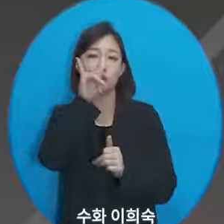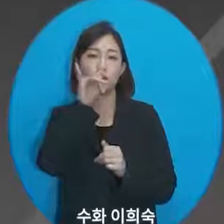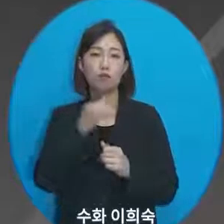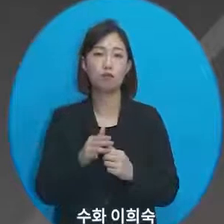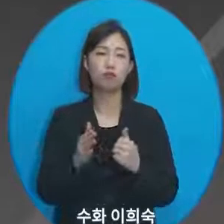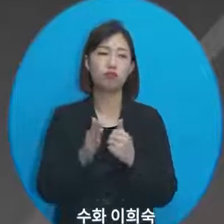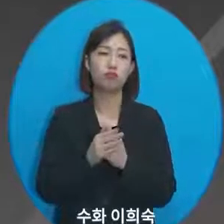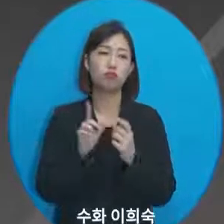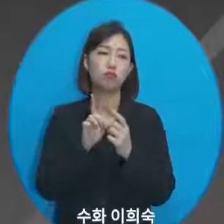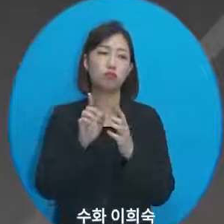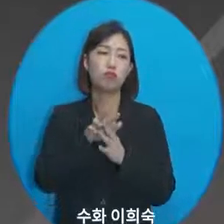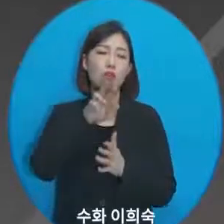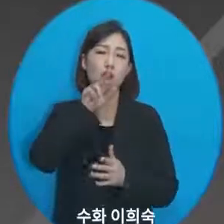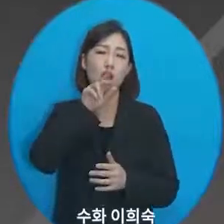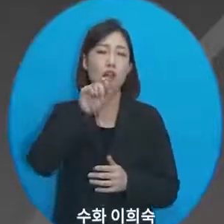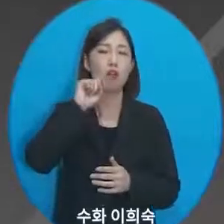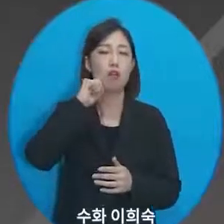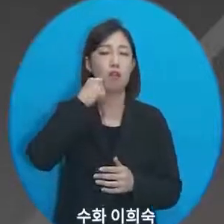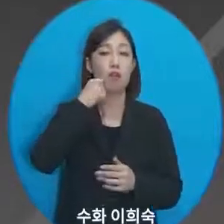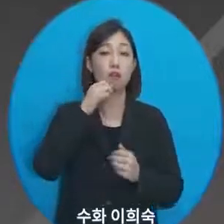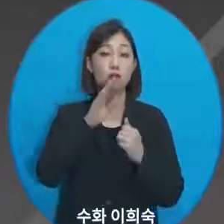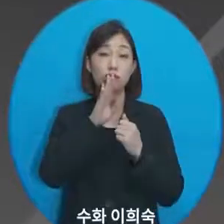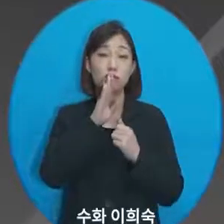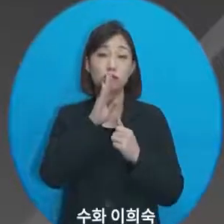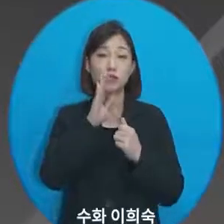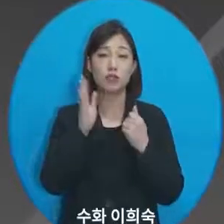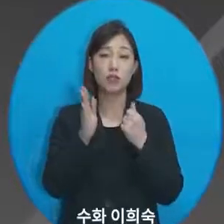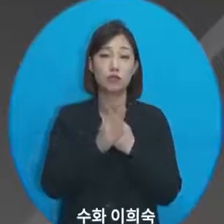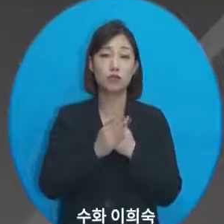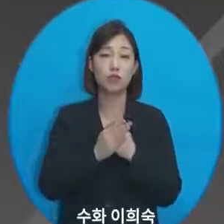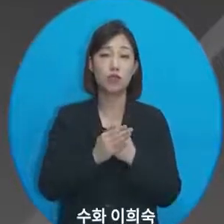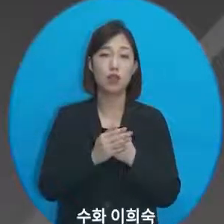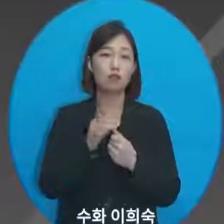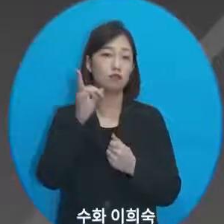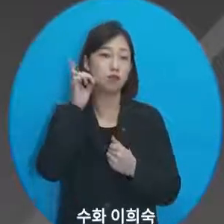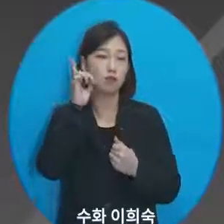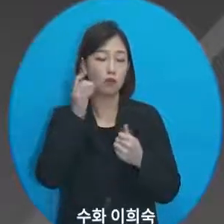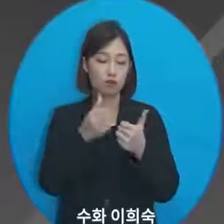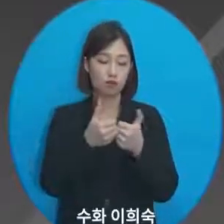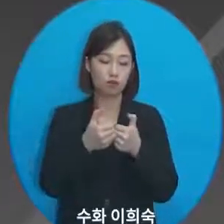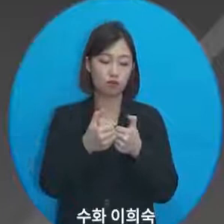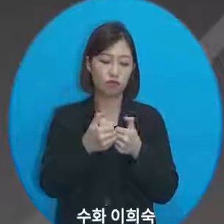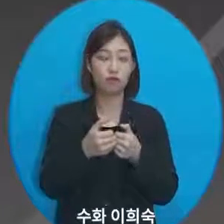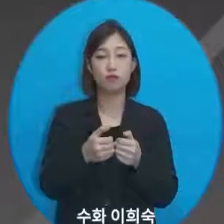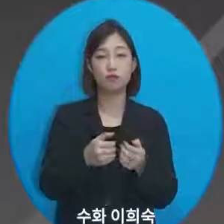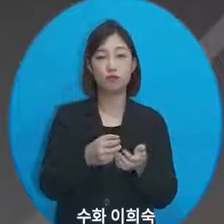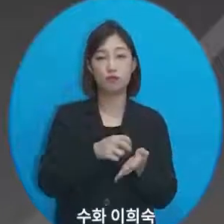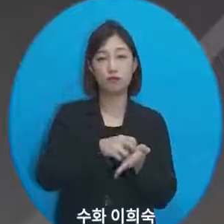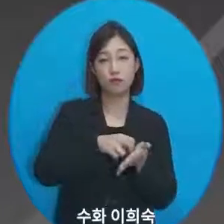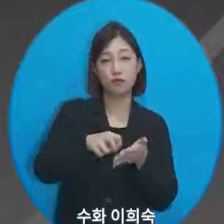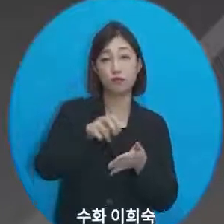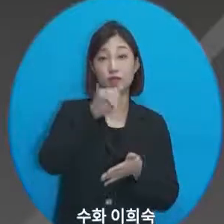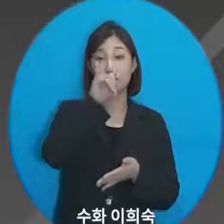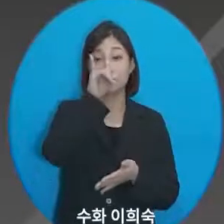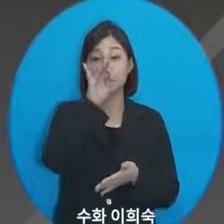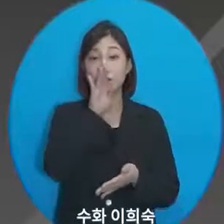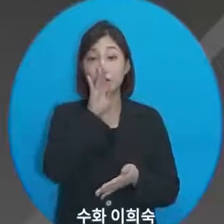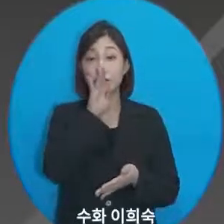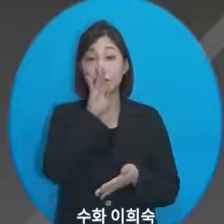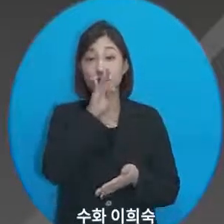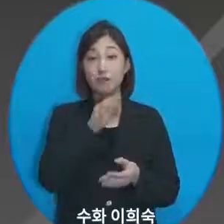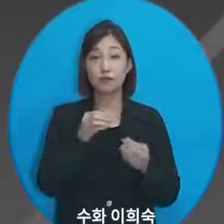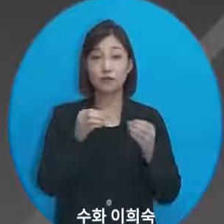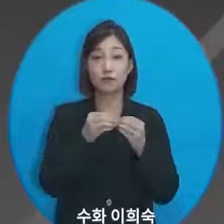수 없는 것을 어플리케이션을 통해서 자기가 전달해 주려고 하는 그 메시지를 문자로